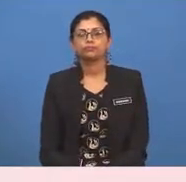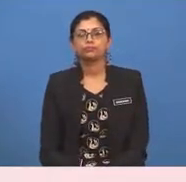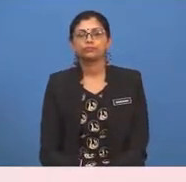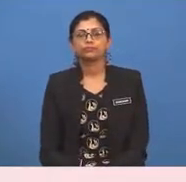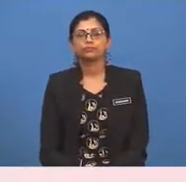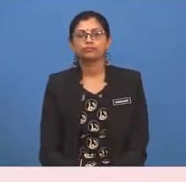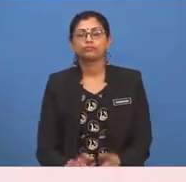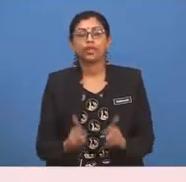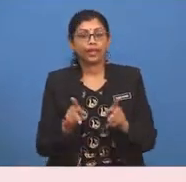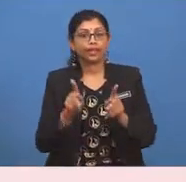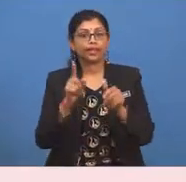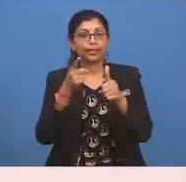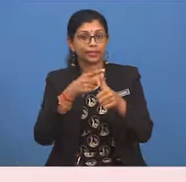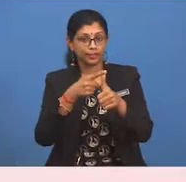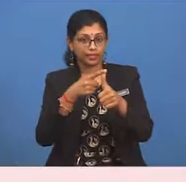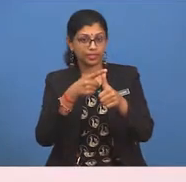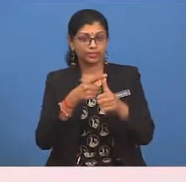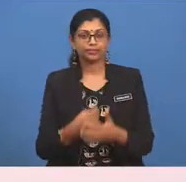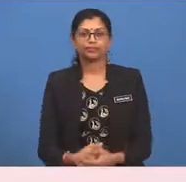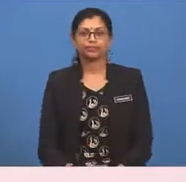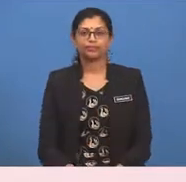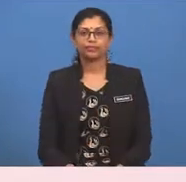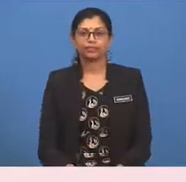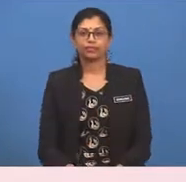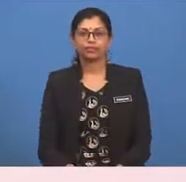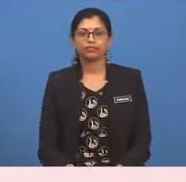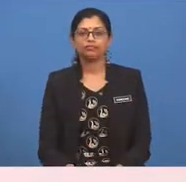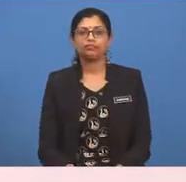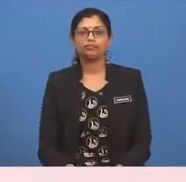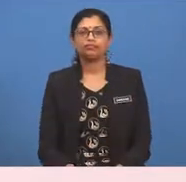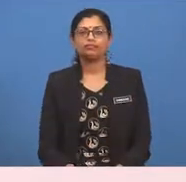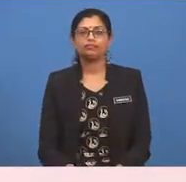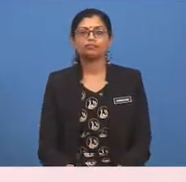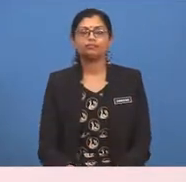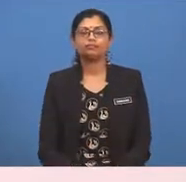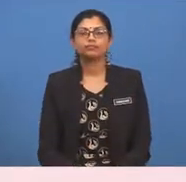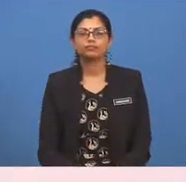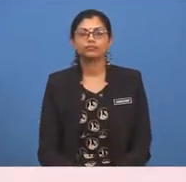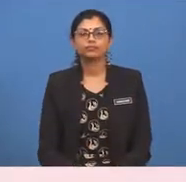Kaedah pertama yang akan cikgu ajarkan adalah